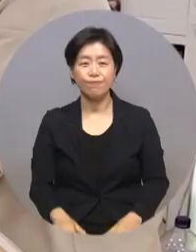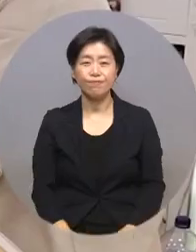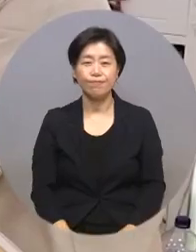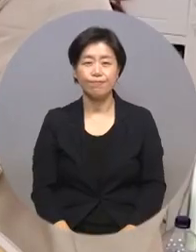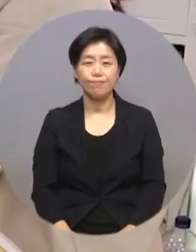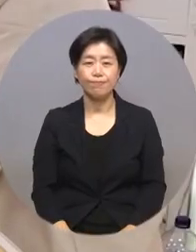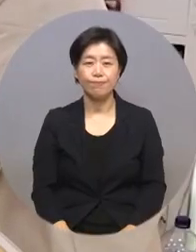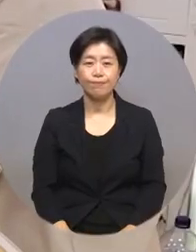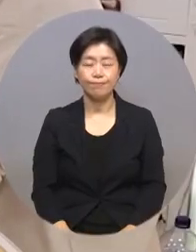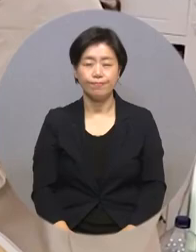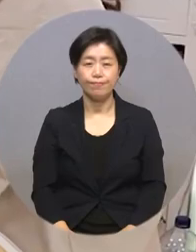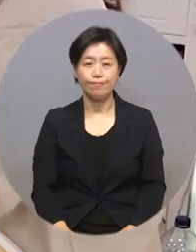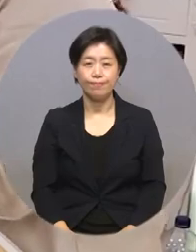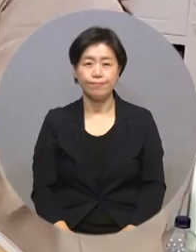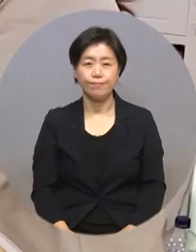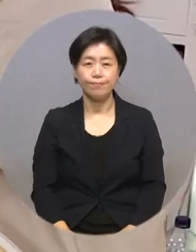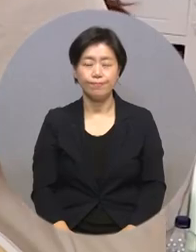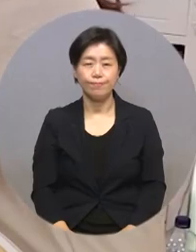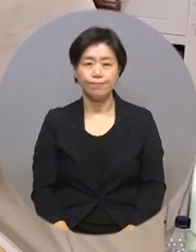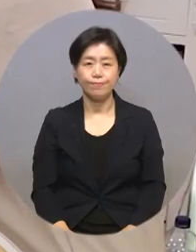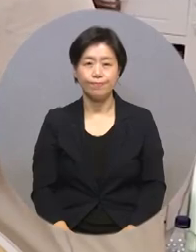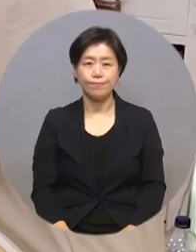있습니다 복지팀 뉴스 이소영입니다